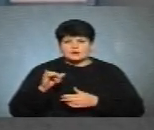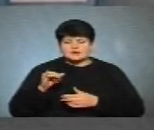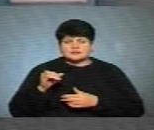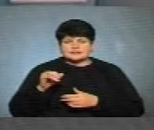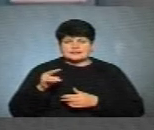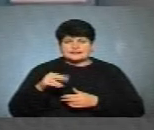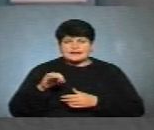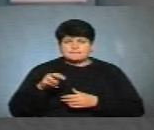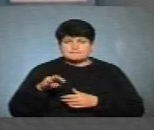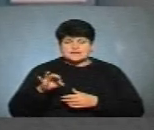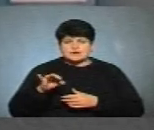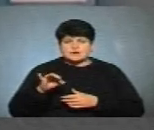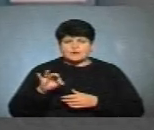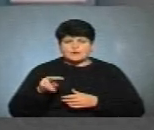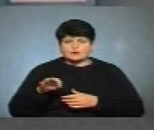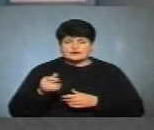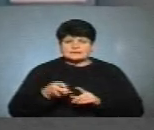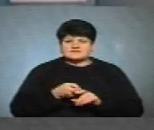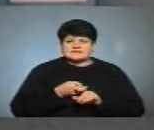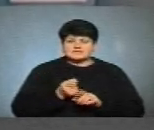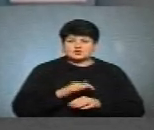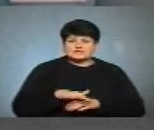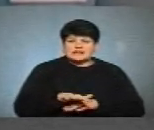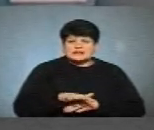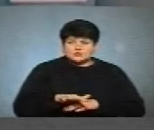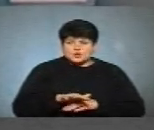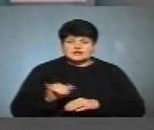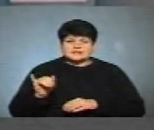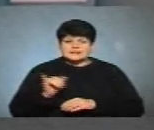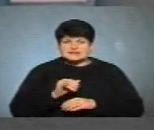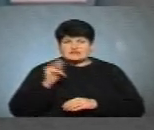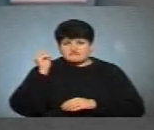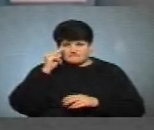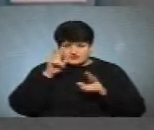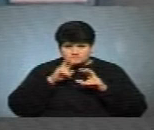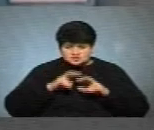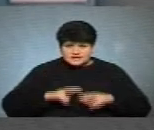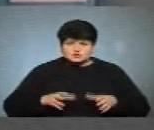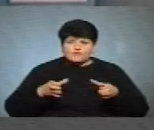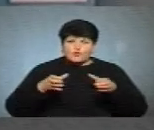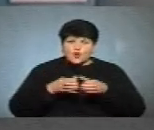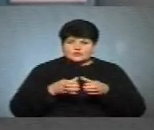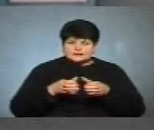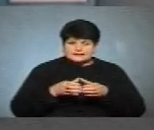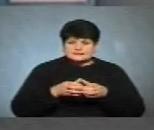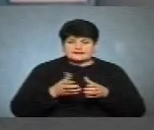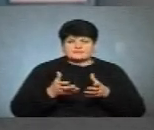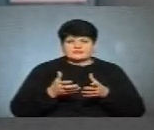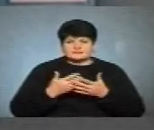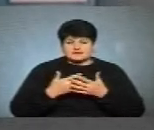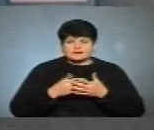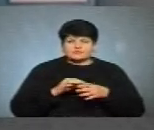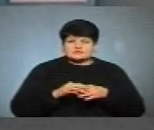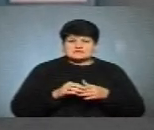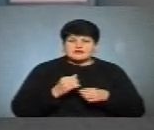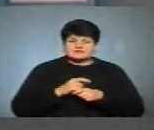які прив'язані до певних територій, і вивчається, якщо в колективі, ми ж нами проводиться аналіз, скільки